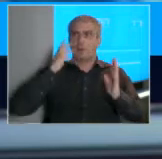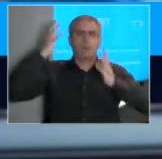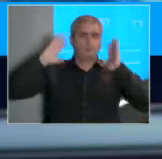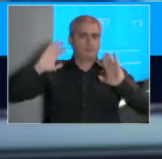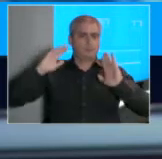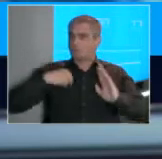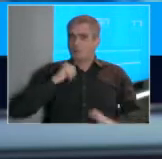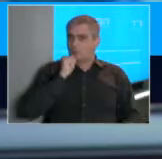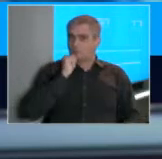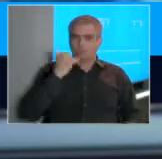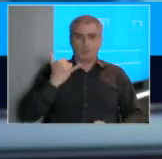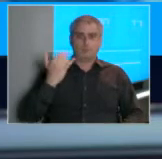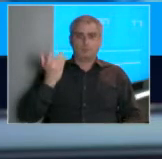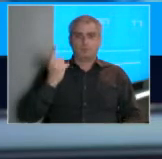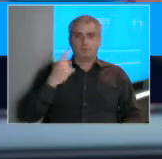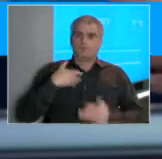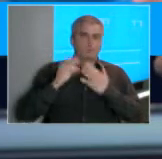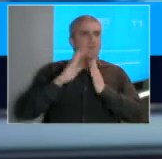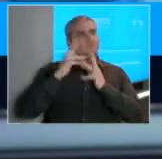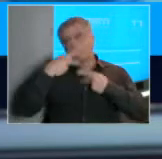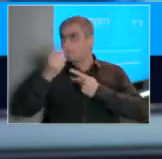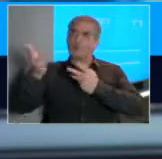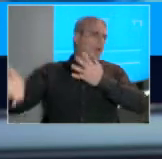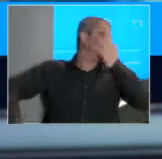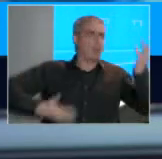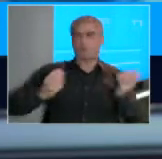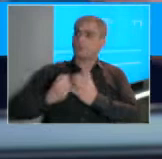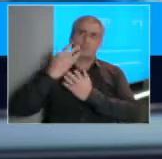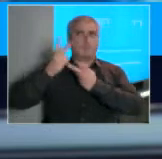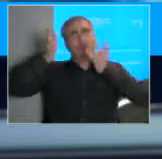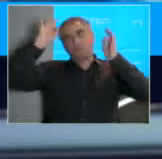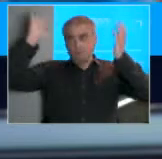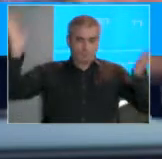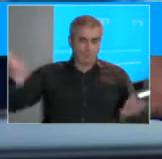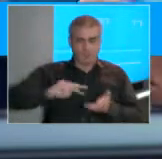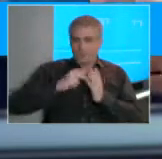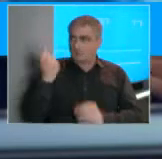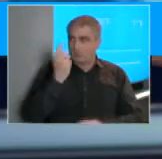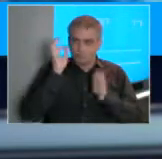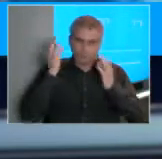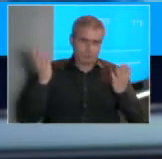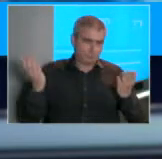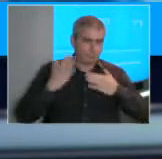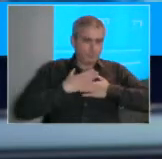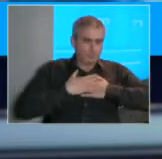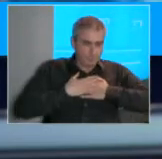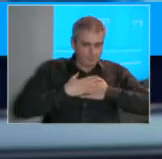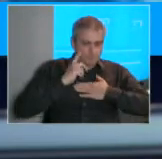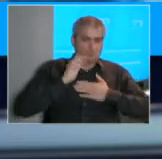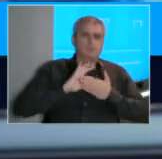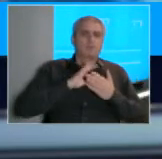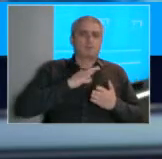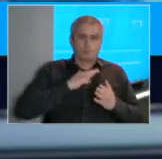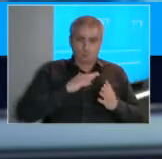בהיסטריה. אני לא הייתי רוצה שעכשיו נפתח בתי חולים ונקים בתי חולים מיוחדים וחדרי בידוד מיוחדים. אנחנו, אני חושב שמערכת